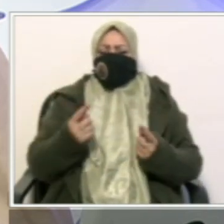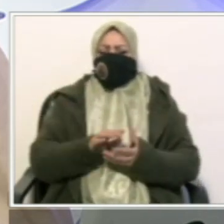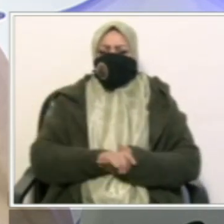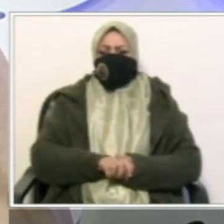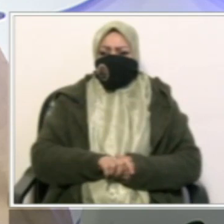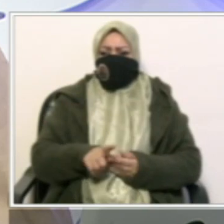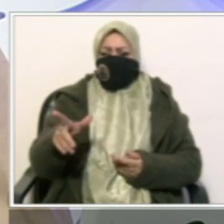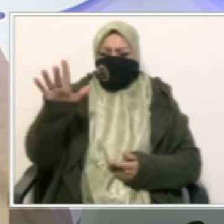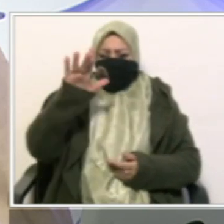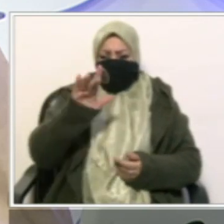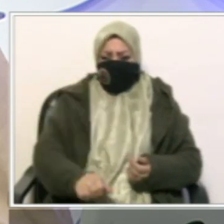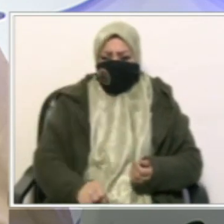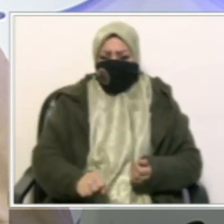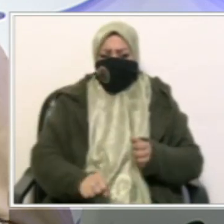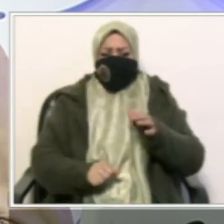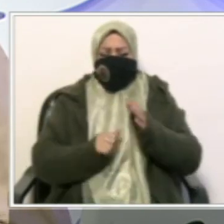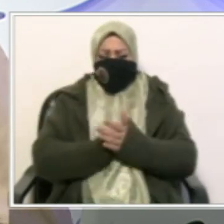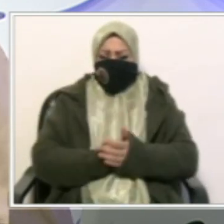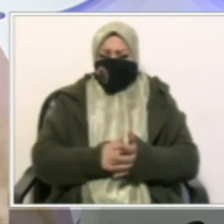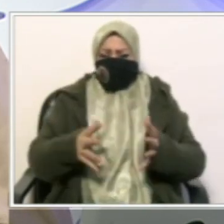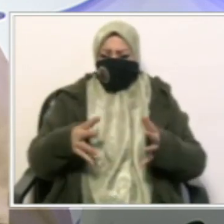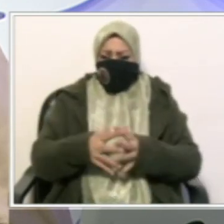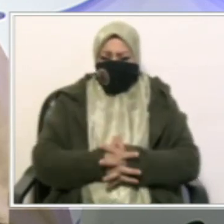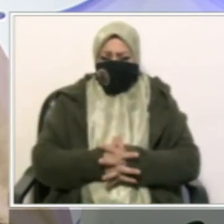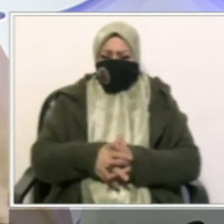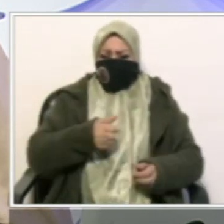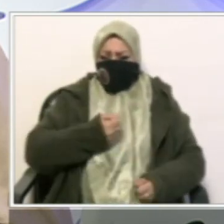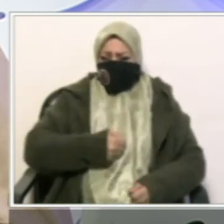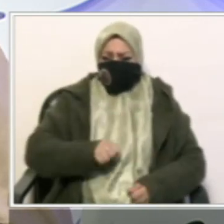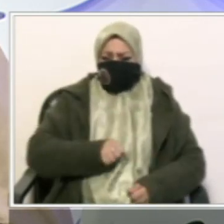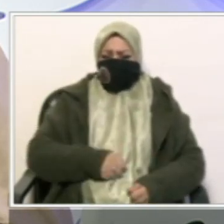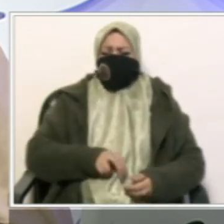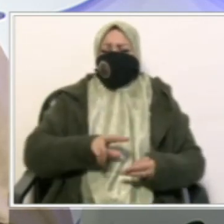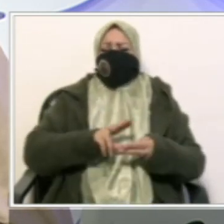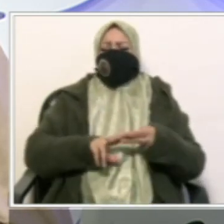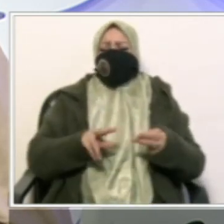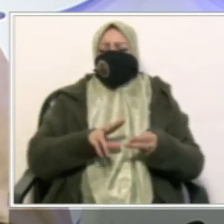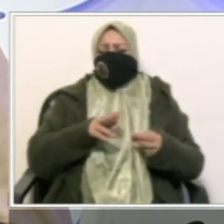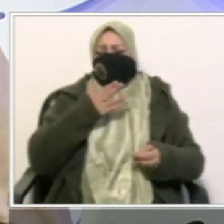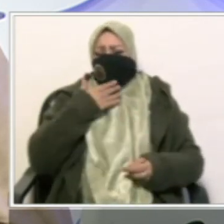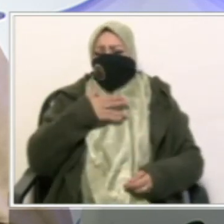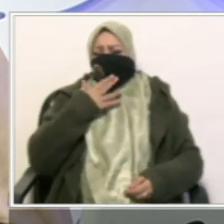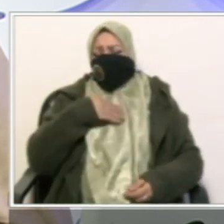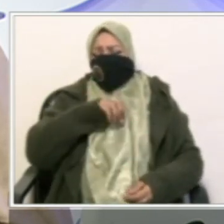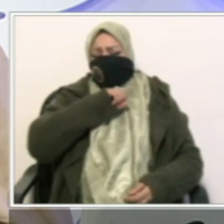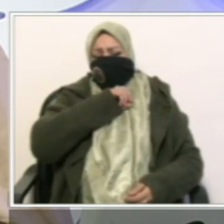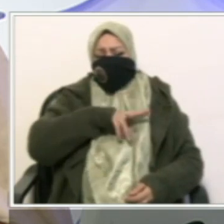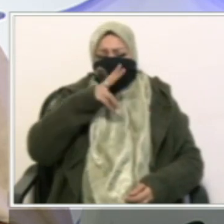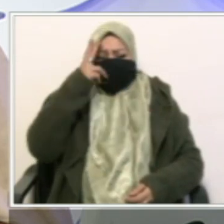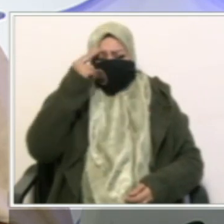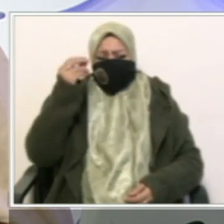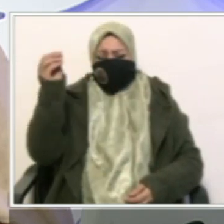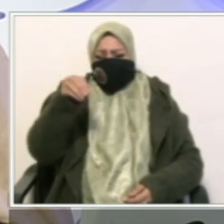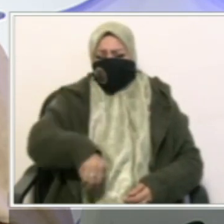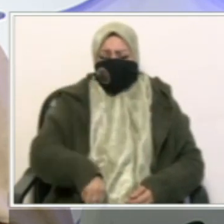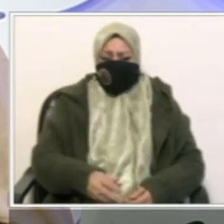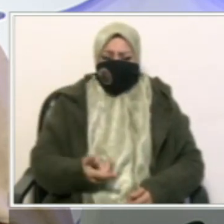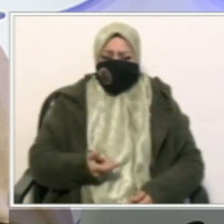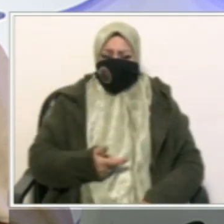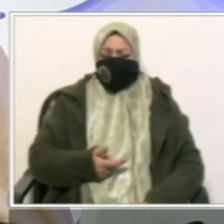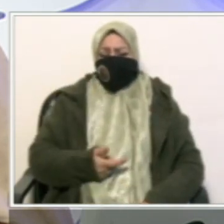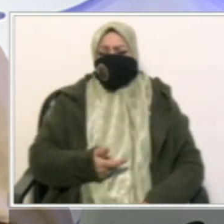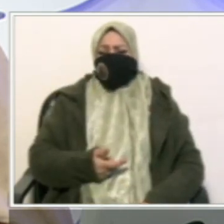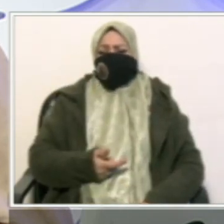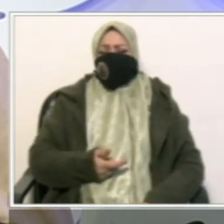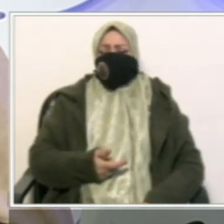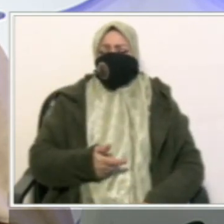الإنسان للصلح كما قال الله عز وجل وإن جنحوا للسلم فاجنح لها، لكن بعد أن ترد لنا الحقوق، ترد